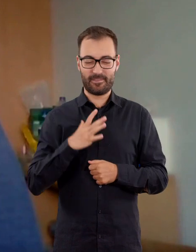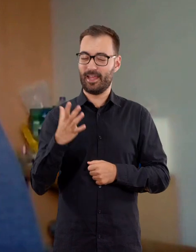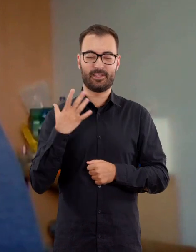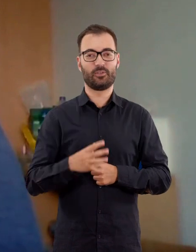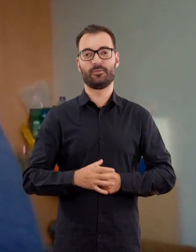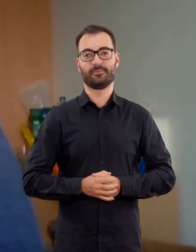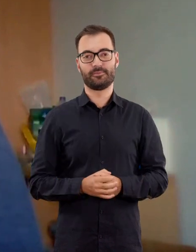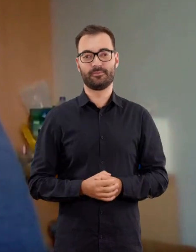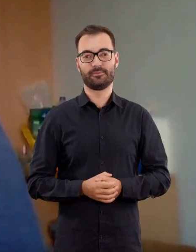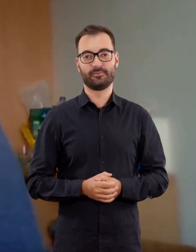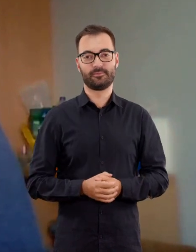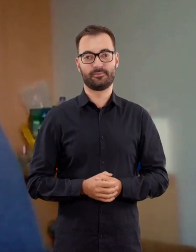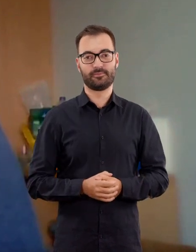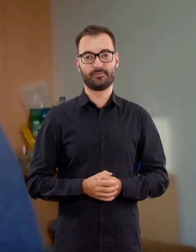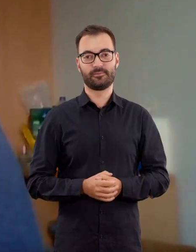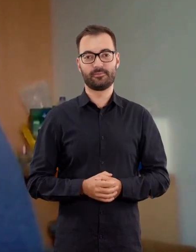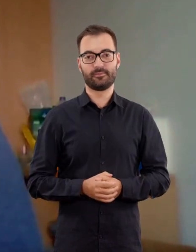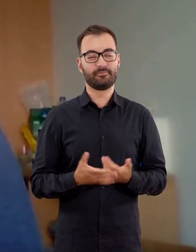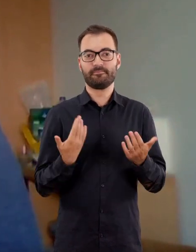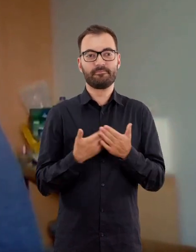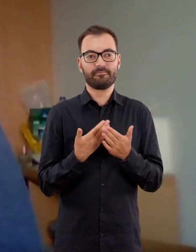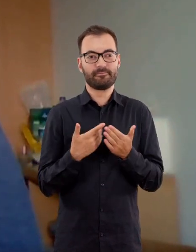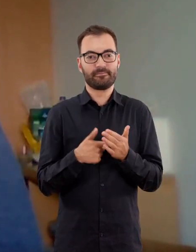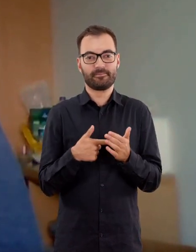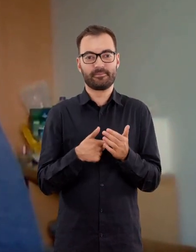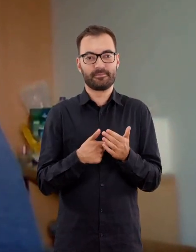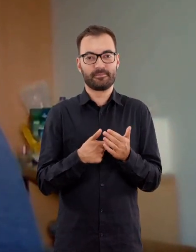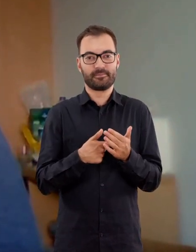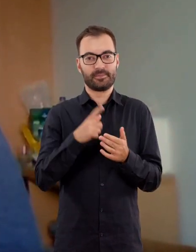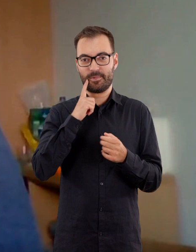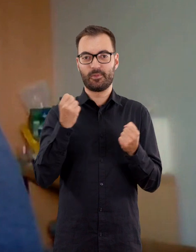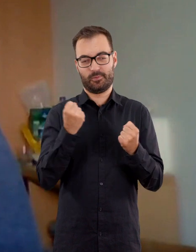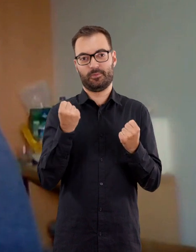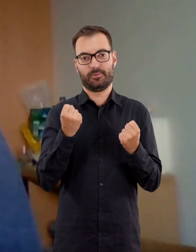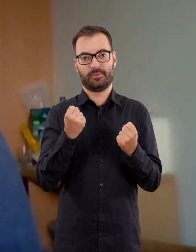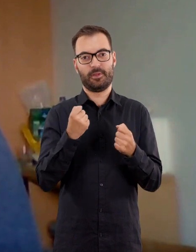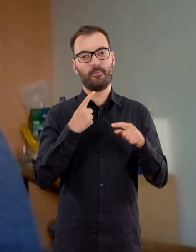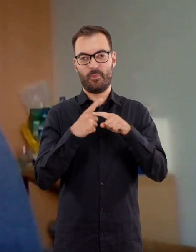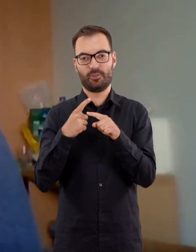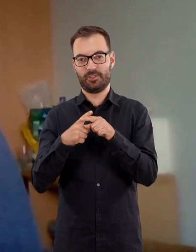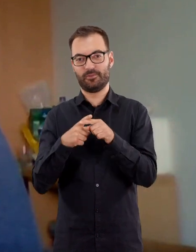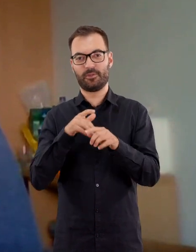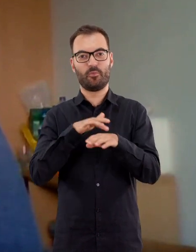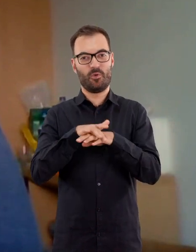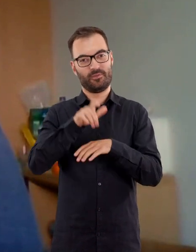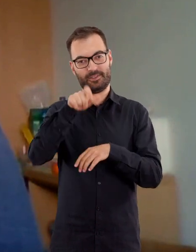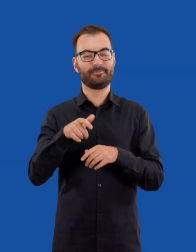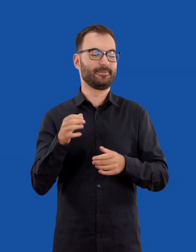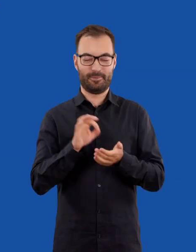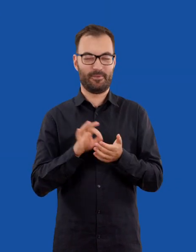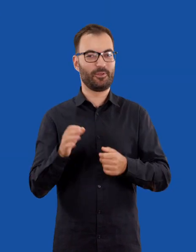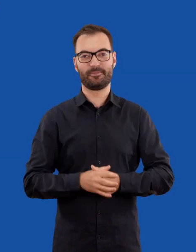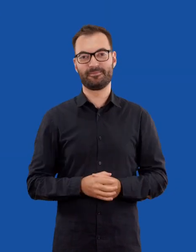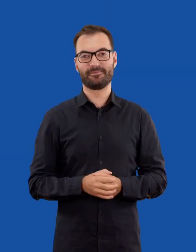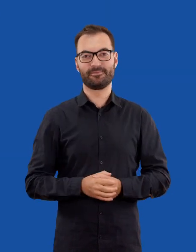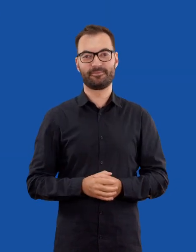zachęcić do tego, żeby skorzystać właśnie z tego, ponieważ może to mieć bardzo pozytywne efekty.